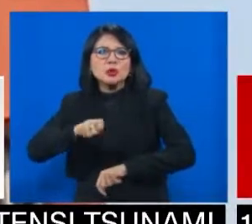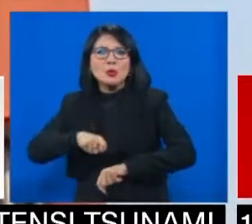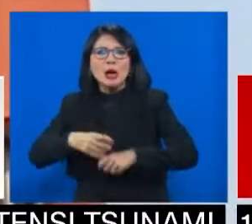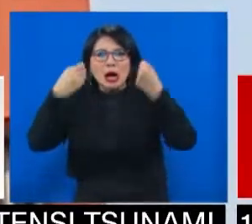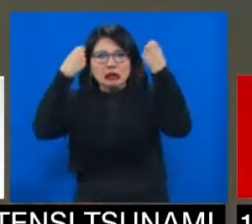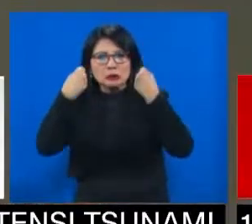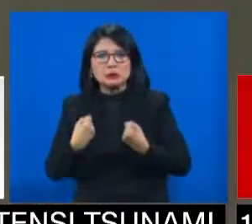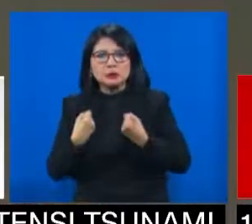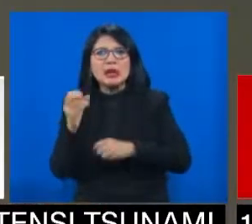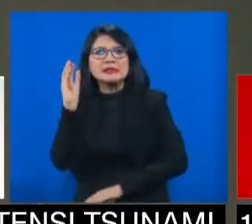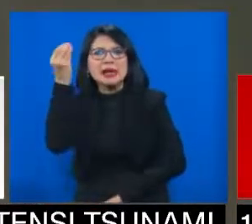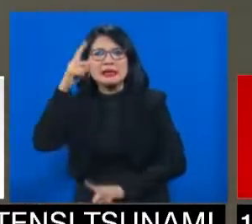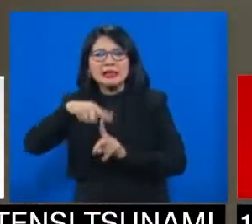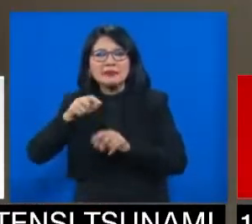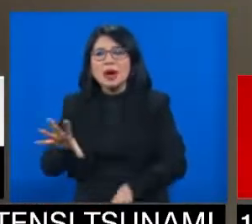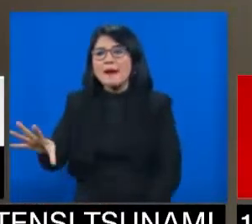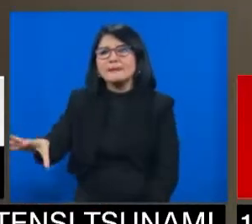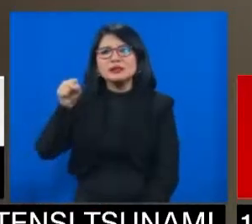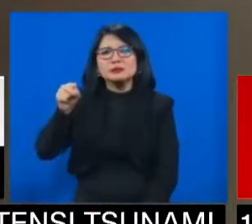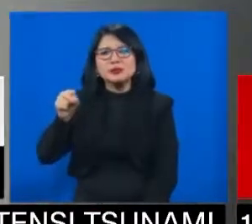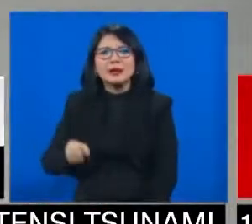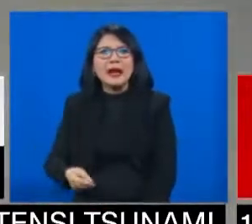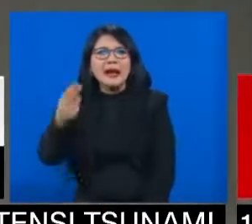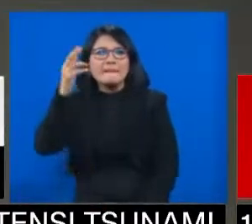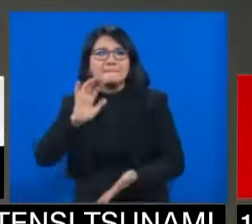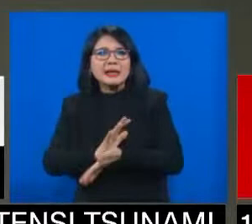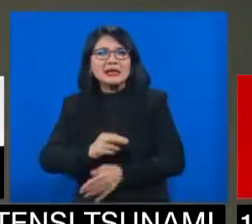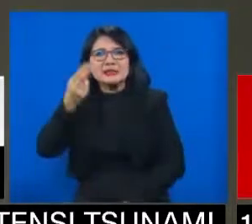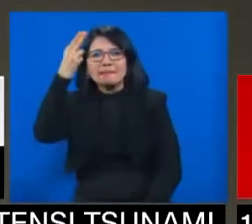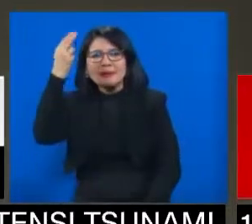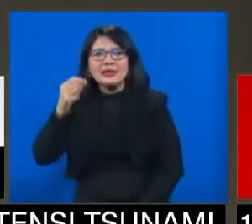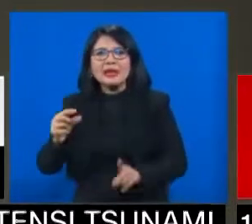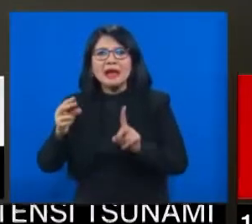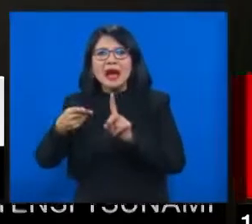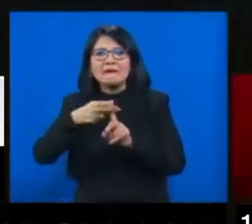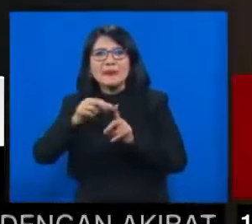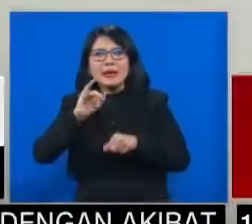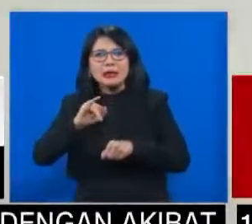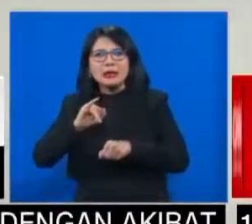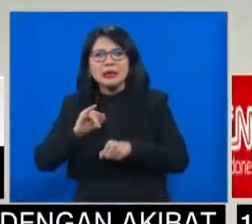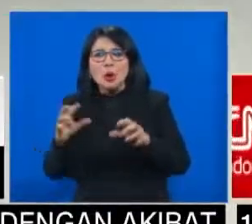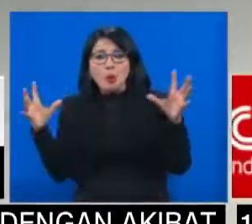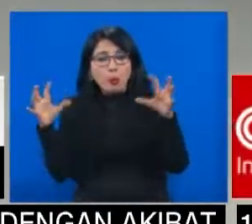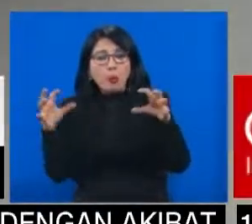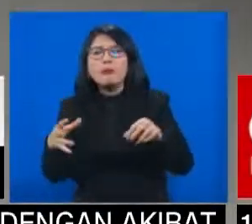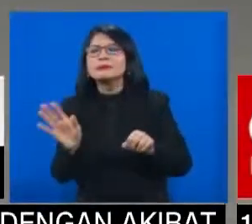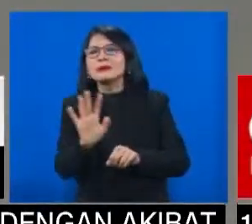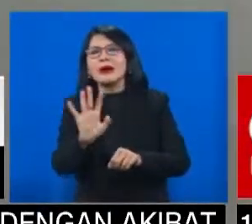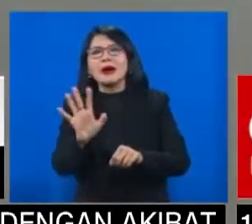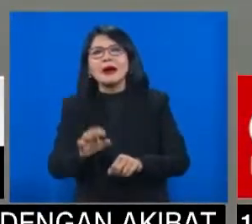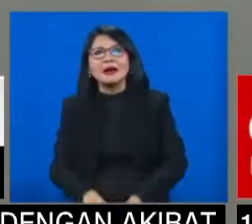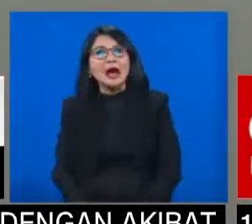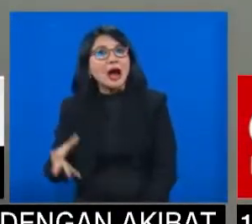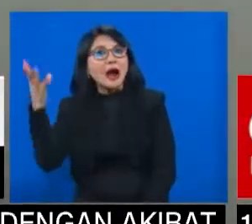Rabu pagi. Penjemputan mantan imam besar FPI ini dilakukan tanpa sambutan besar-besaran. Mendengar kabar bebasnya